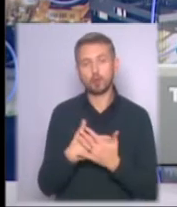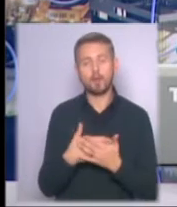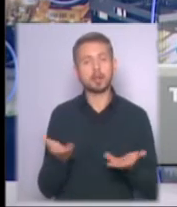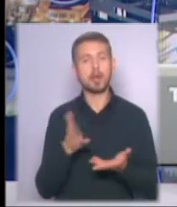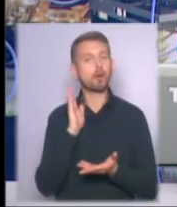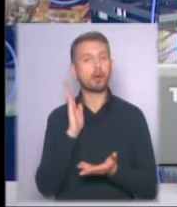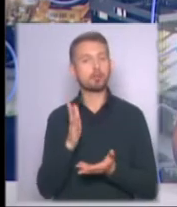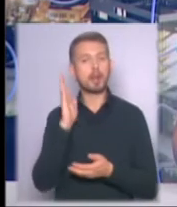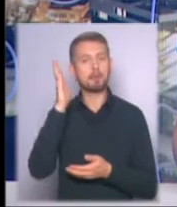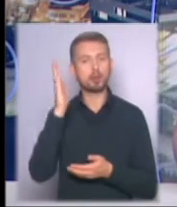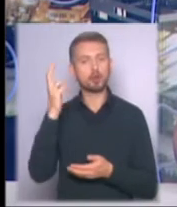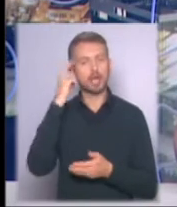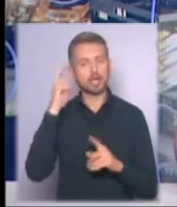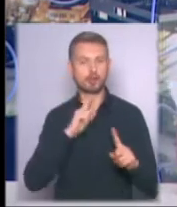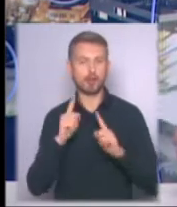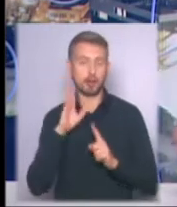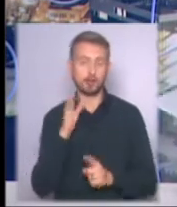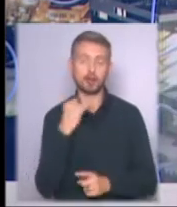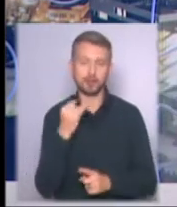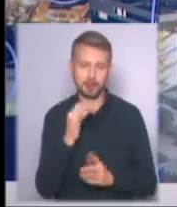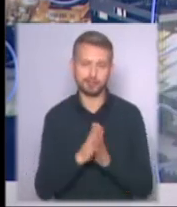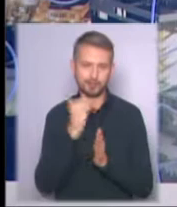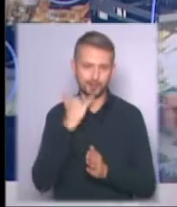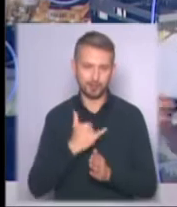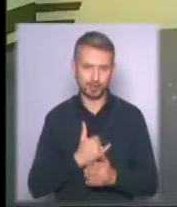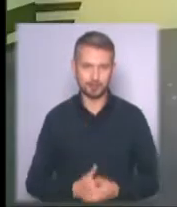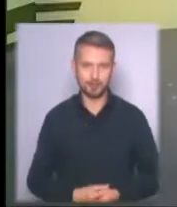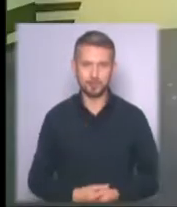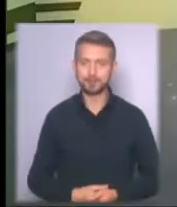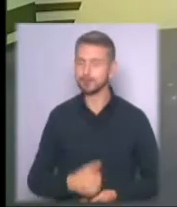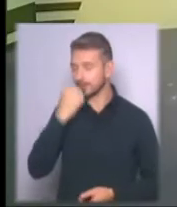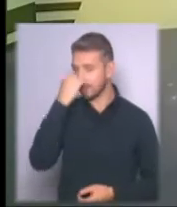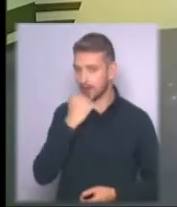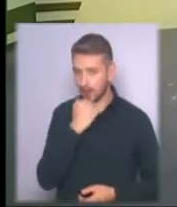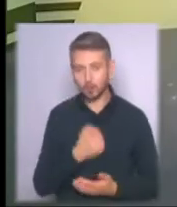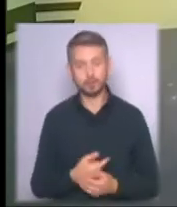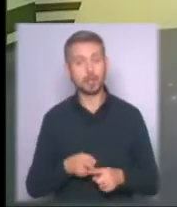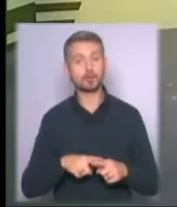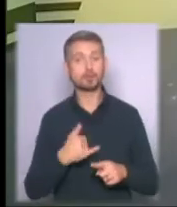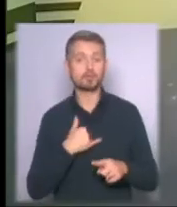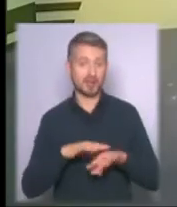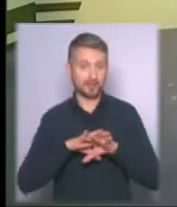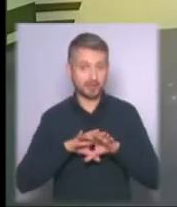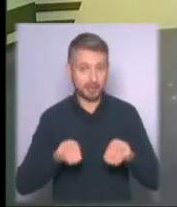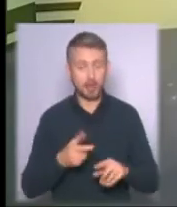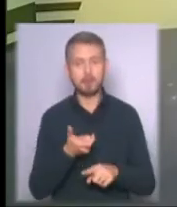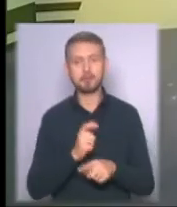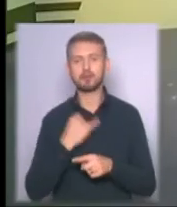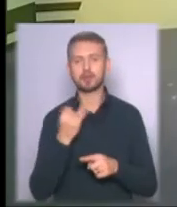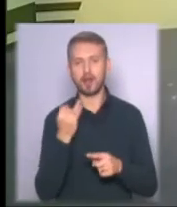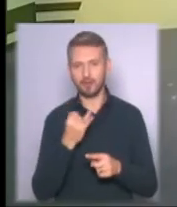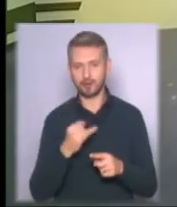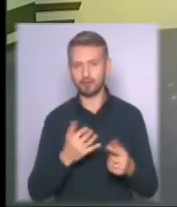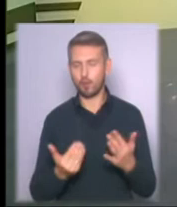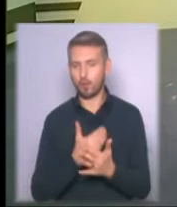якою буде майбутня Київрада. Буде цікаво, долучайтеся, Марія. Дякую, Ірино. На цьому наш випуск завершується. Більше цікавих та